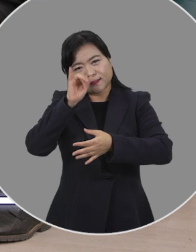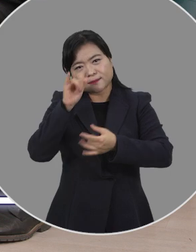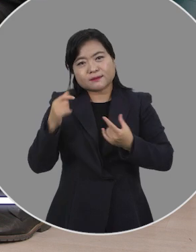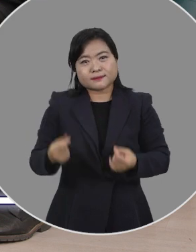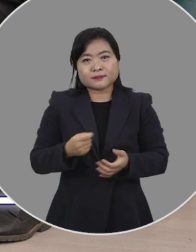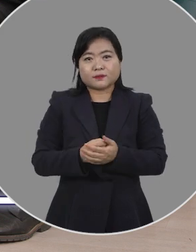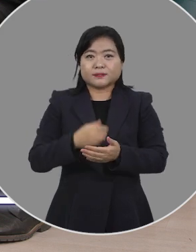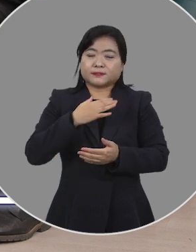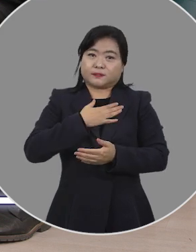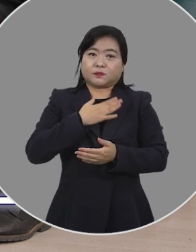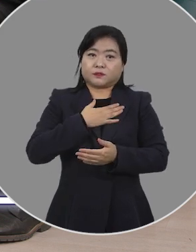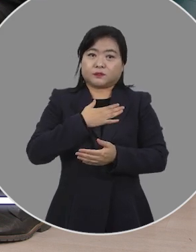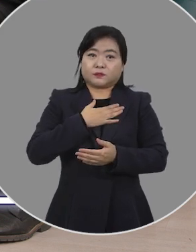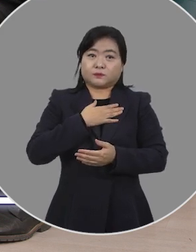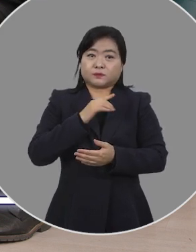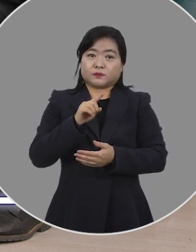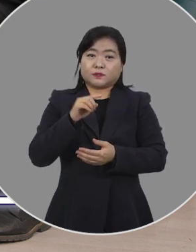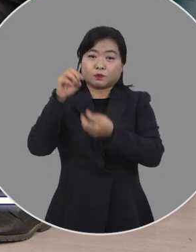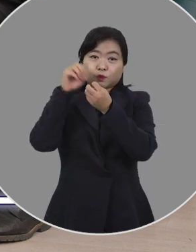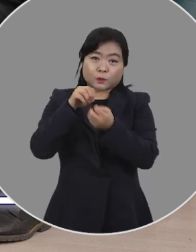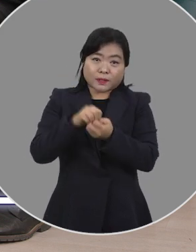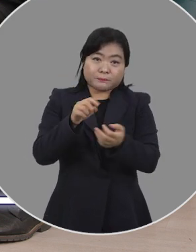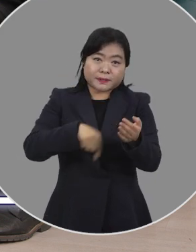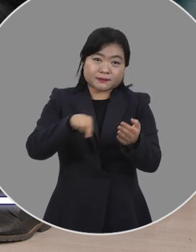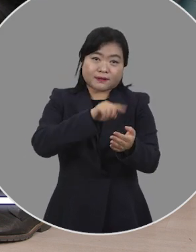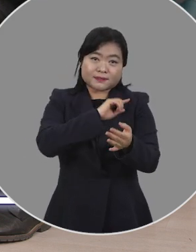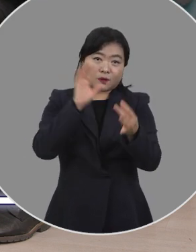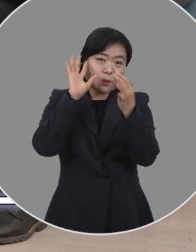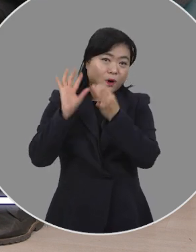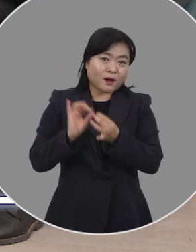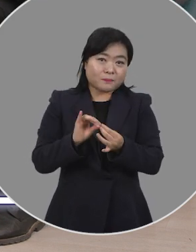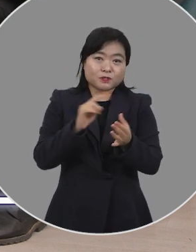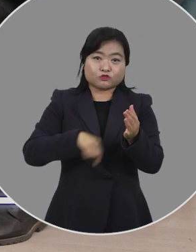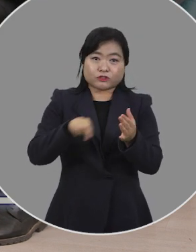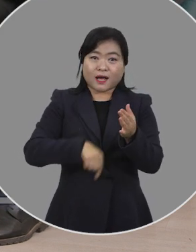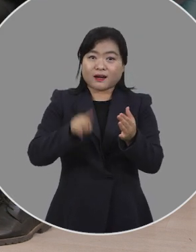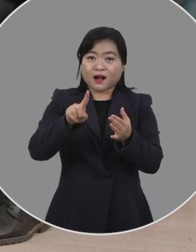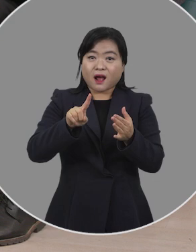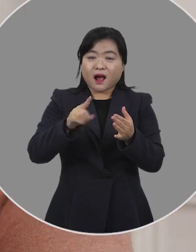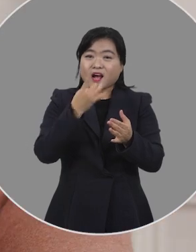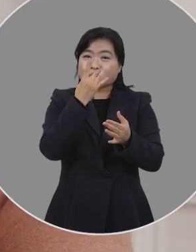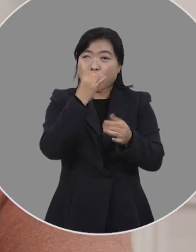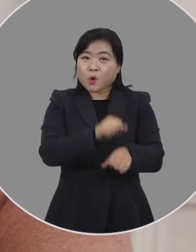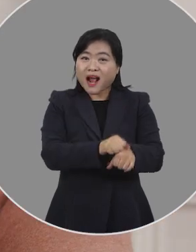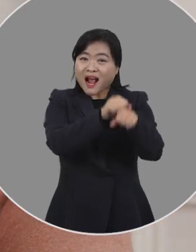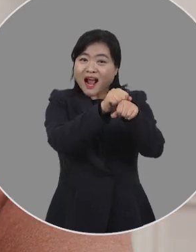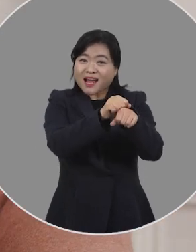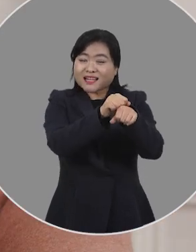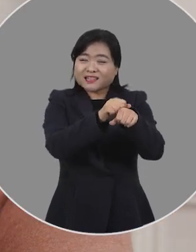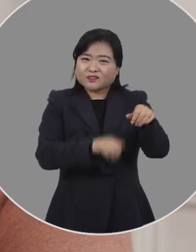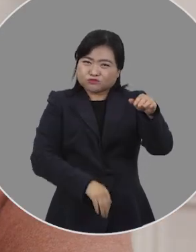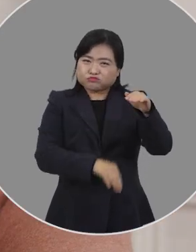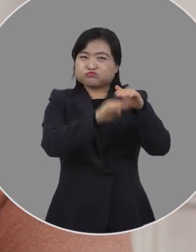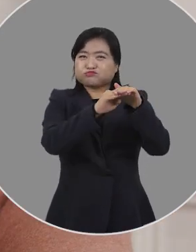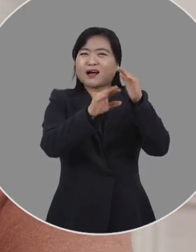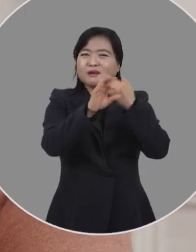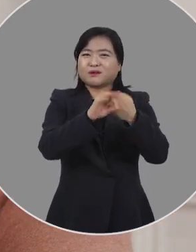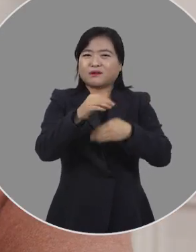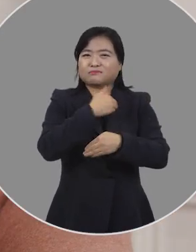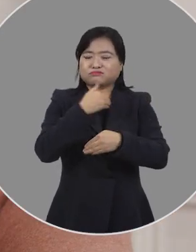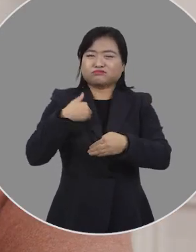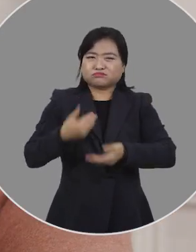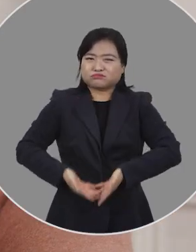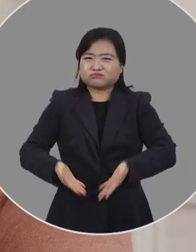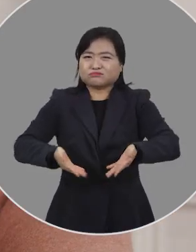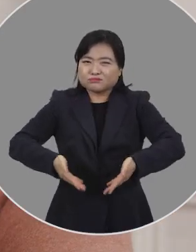것 같아요. 그러니까 저는 제가 속담에서 가장 공감하는 것 중에 하나가 곳간에서 인심난다라는